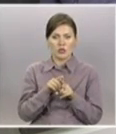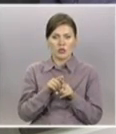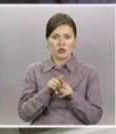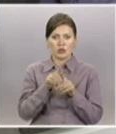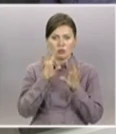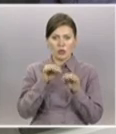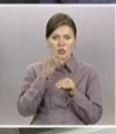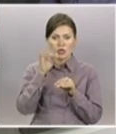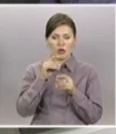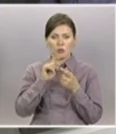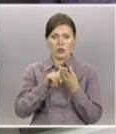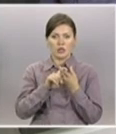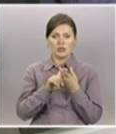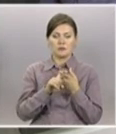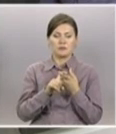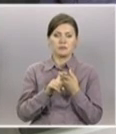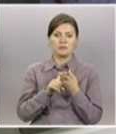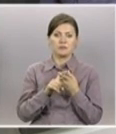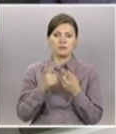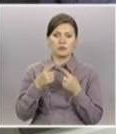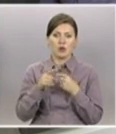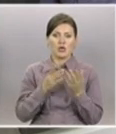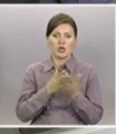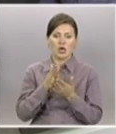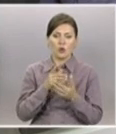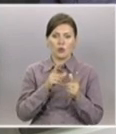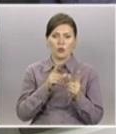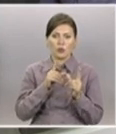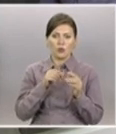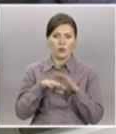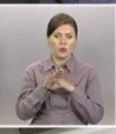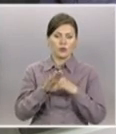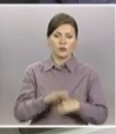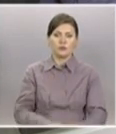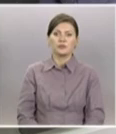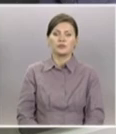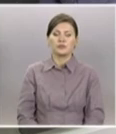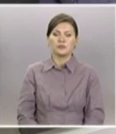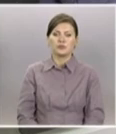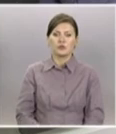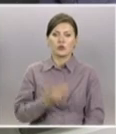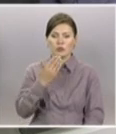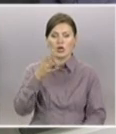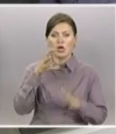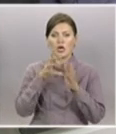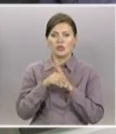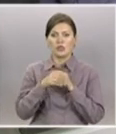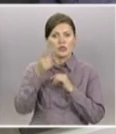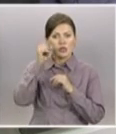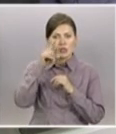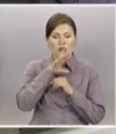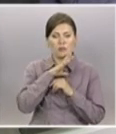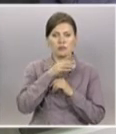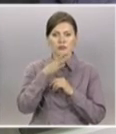бүкіл тарихын білмеуіне байланысты басқа жаққа бас болып кетеді. Соны білейін дегеннен, сонымен қоса жаңағы сіздер айтып